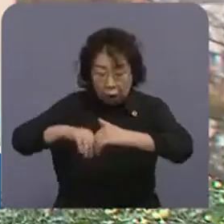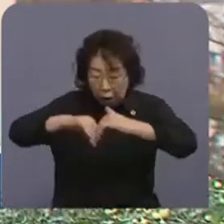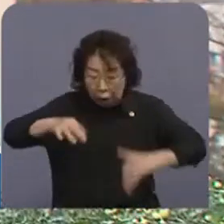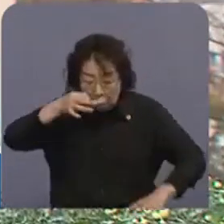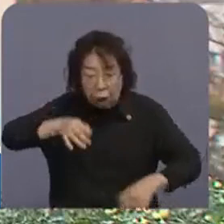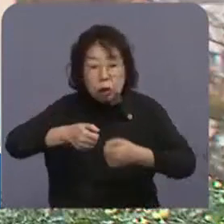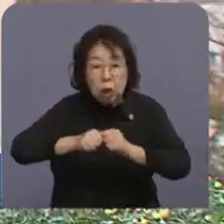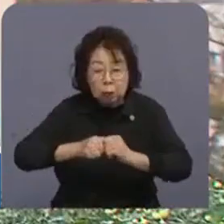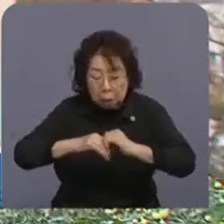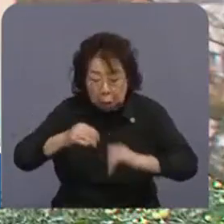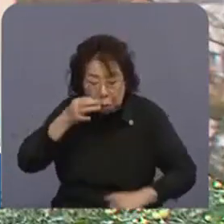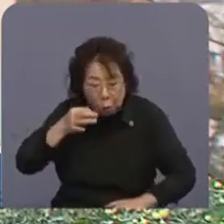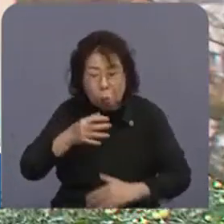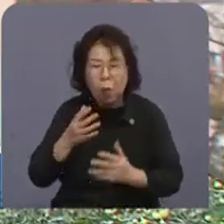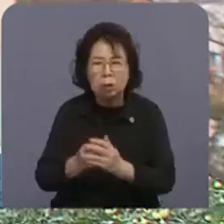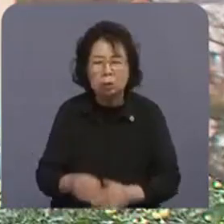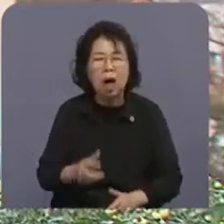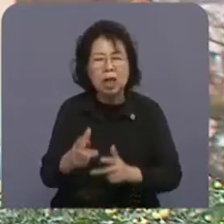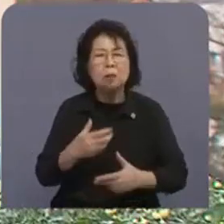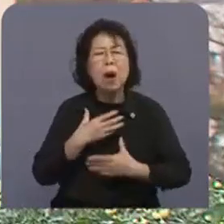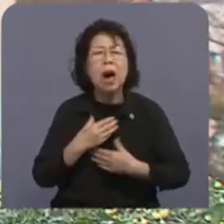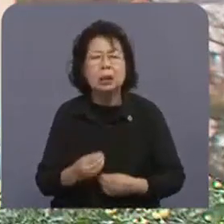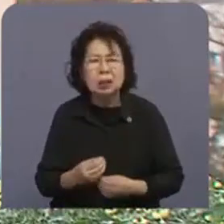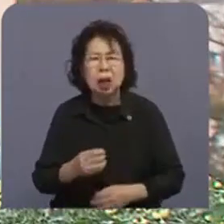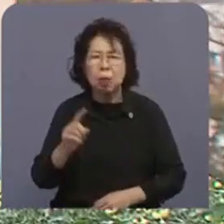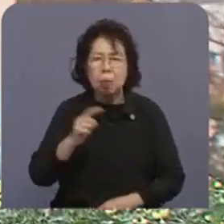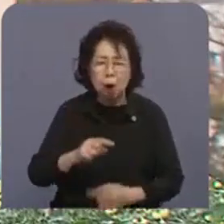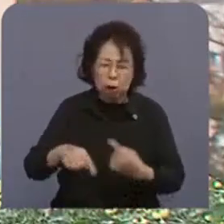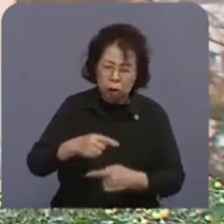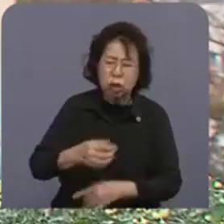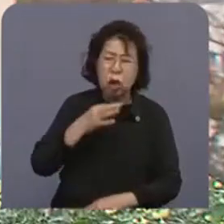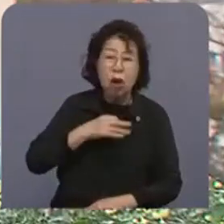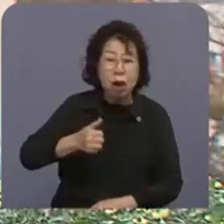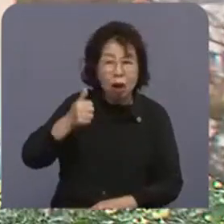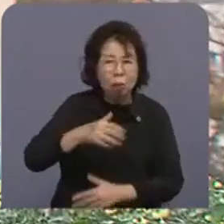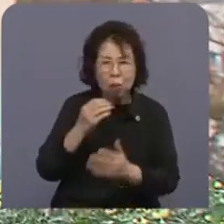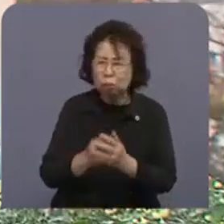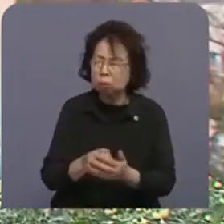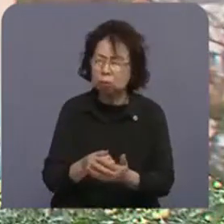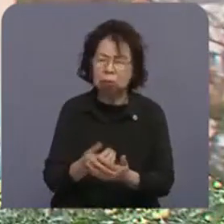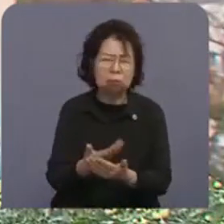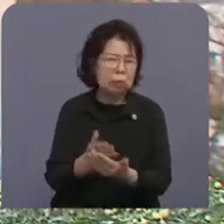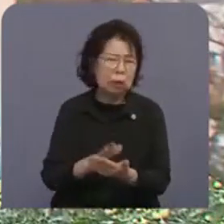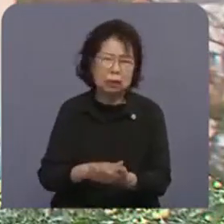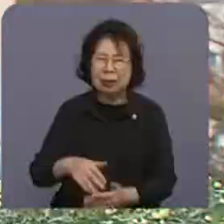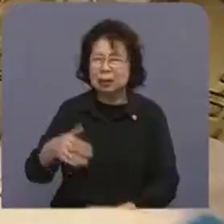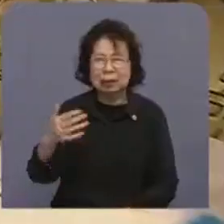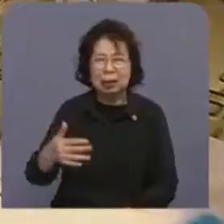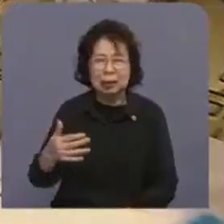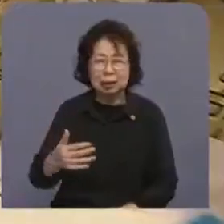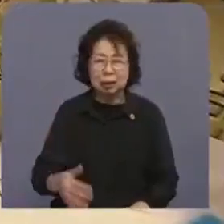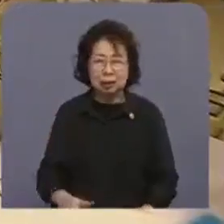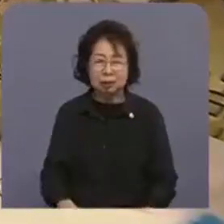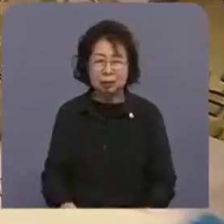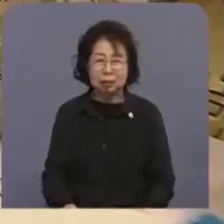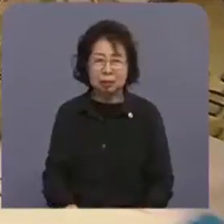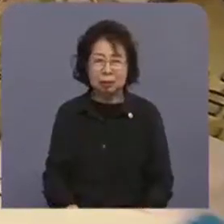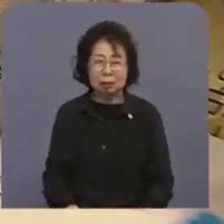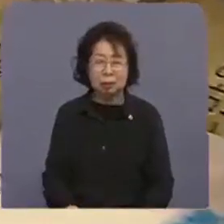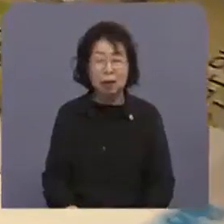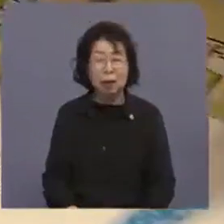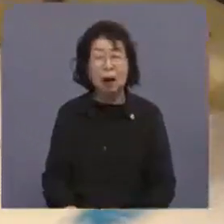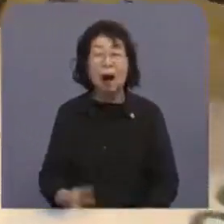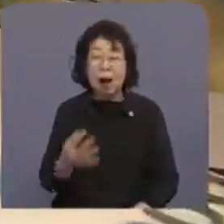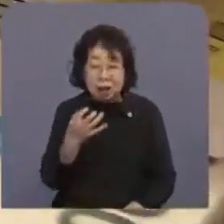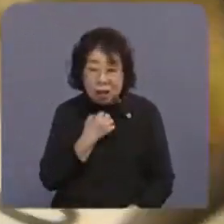꼼꼼히 분석해보면 과 경 효율성은 개선되지 않은 것으로 나타났습니다 기업이 낸